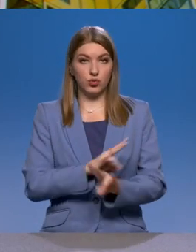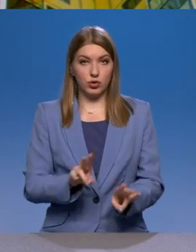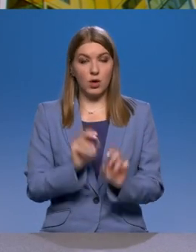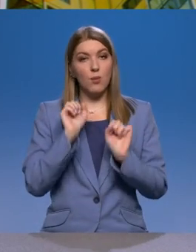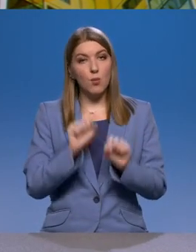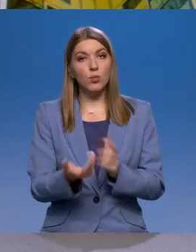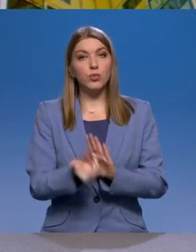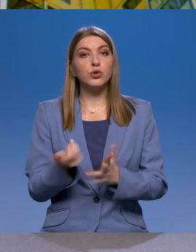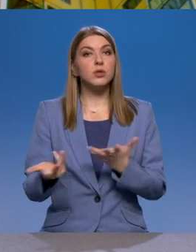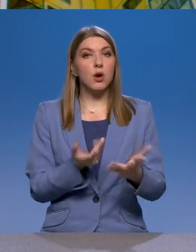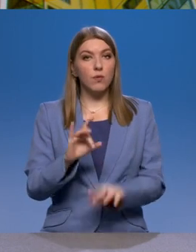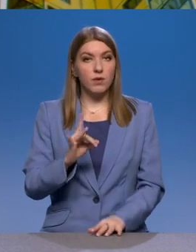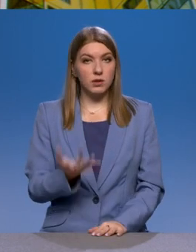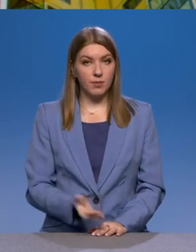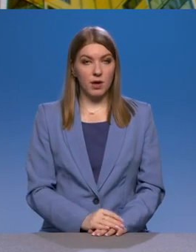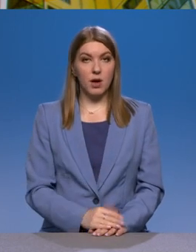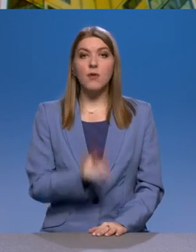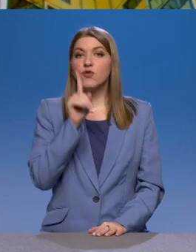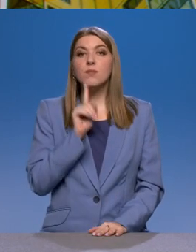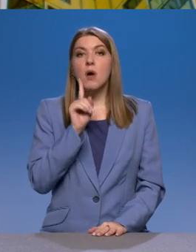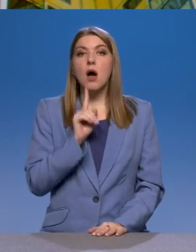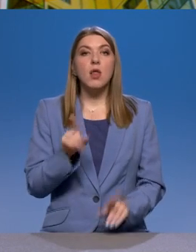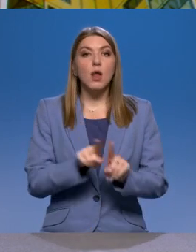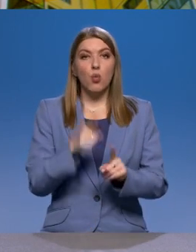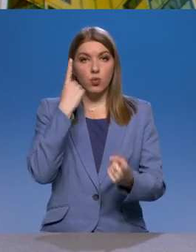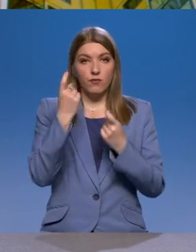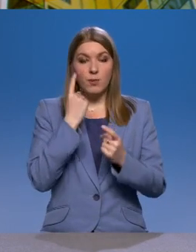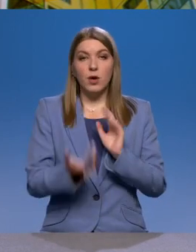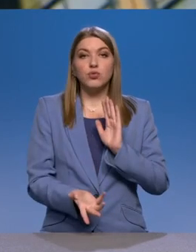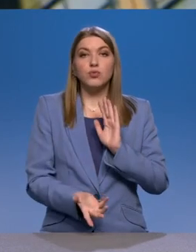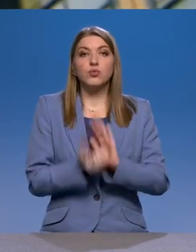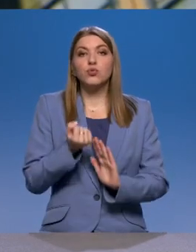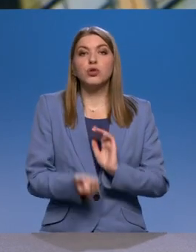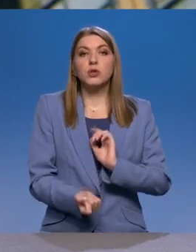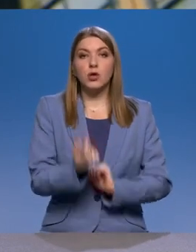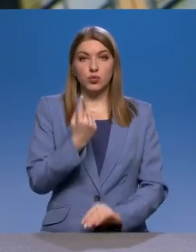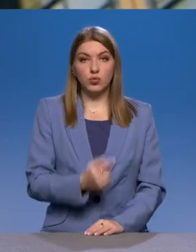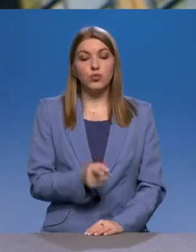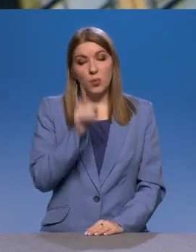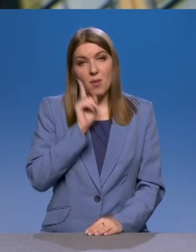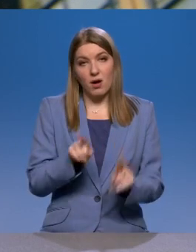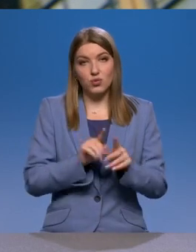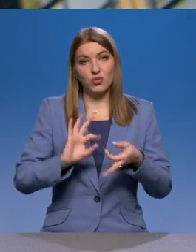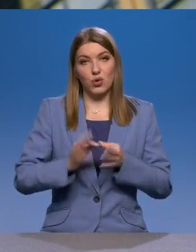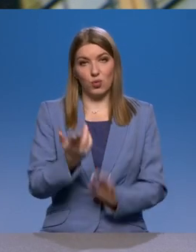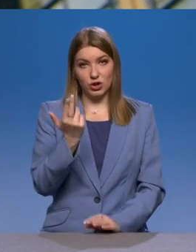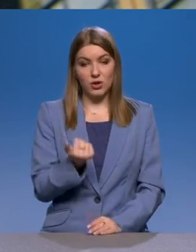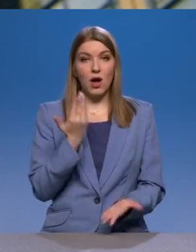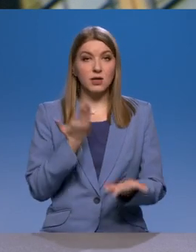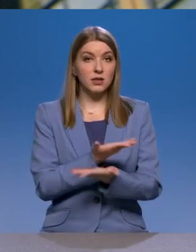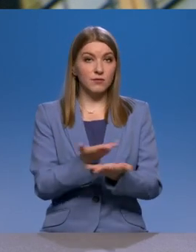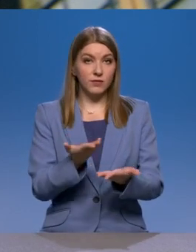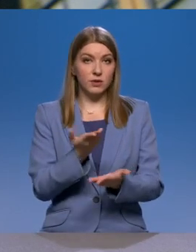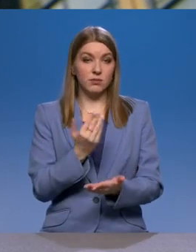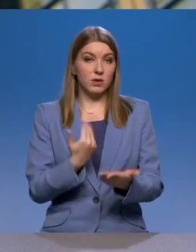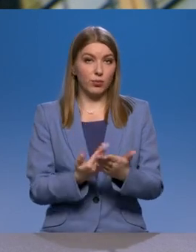на нынешнем этапе, где эту информацию можно получить? На сегодняшний день, по-моему, пока ее получить достаточно сложно. Есть в любом, если вы войдете даже,